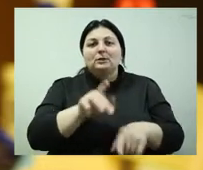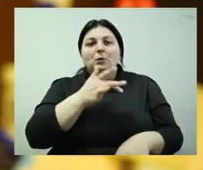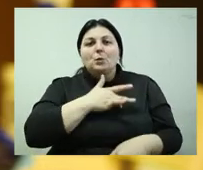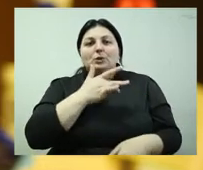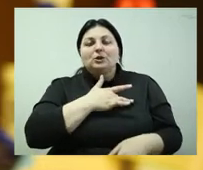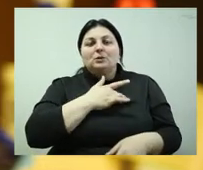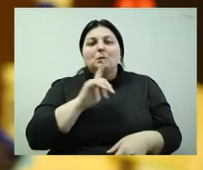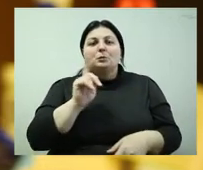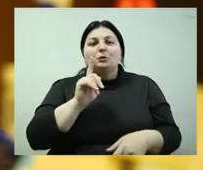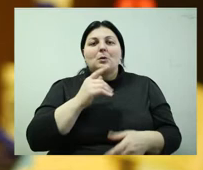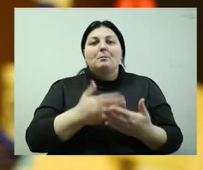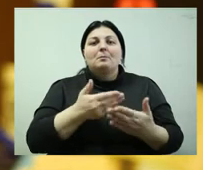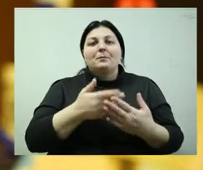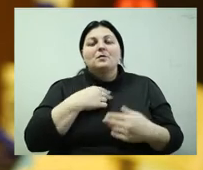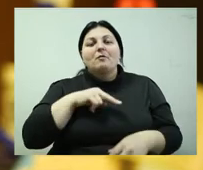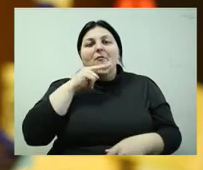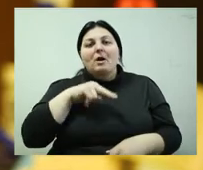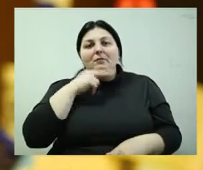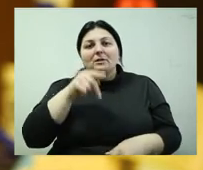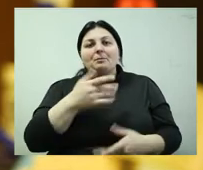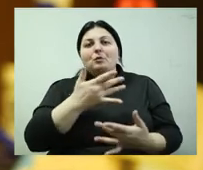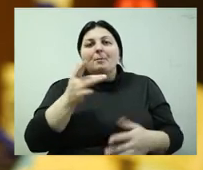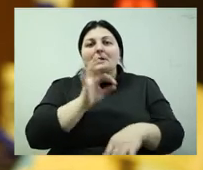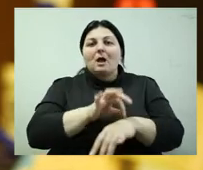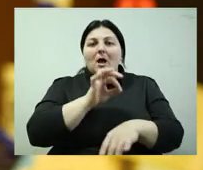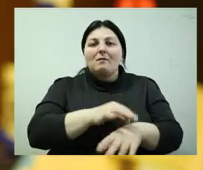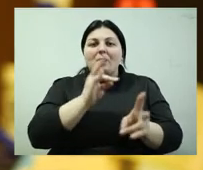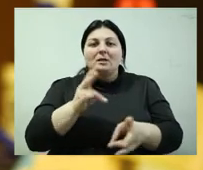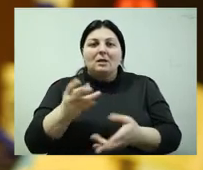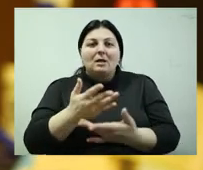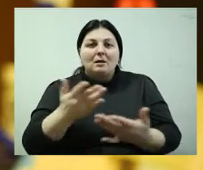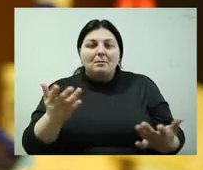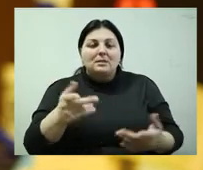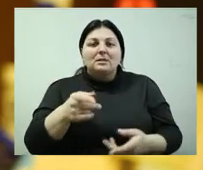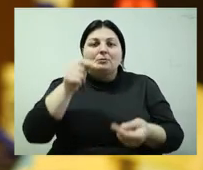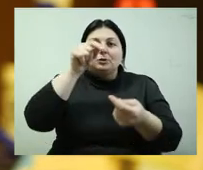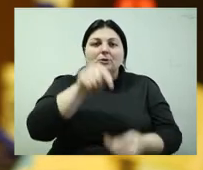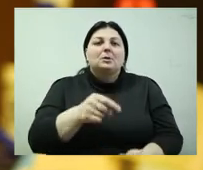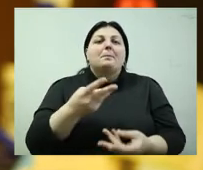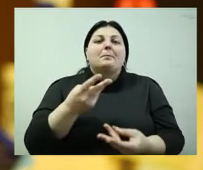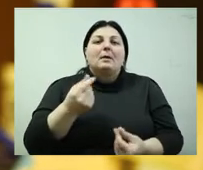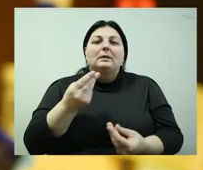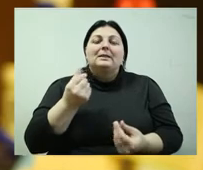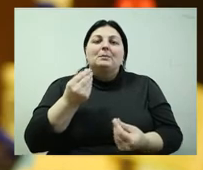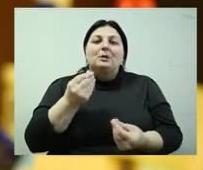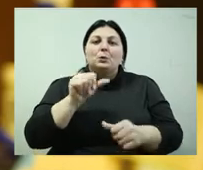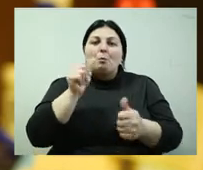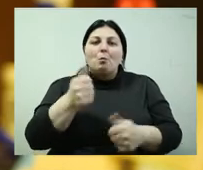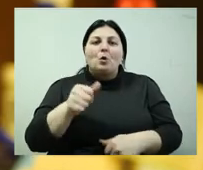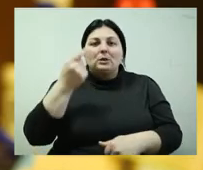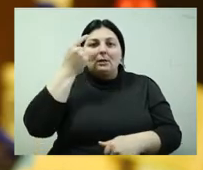ამ დაავადებას, და ამ მოდელზე დაკვირვება და ამ მოდელის შესწავლა საშუალებას გვაძლევს ოპტიმალურად